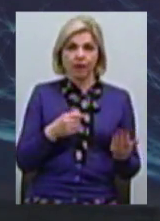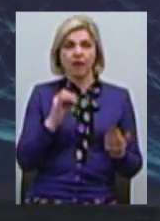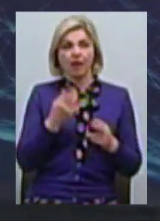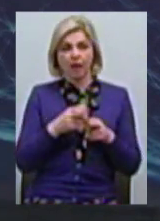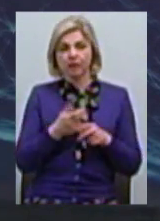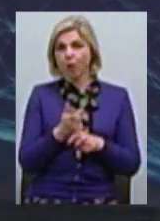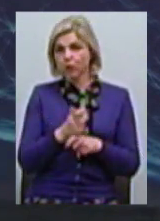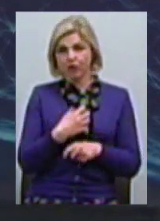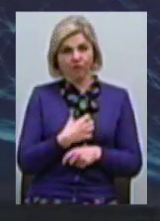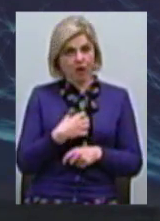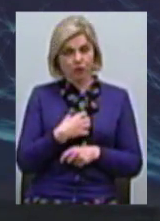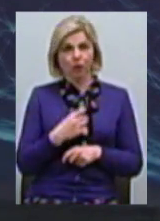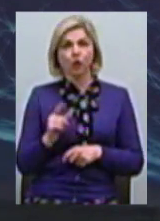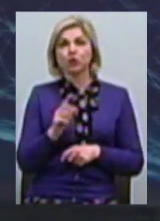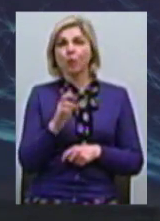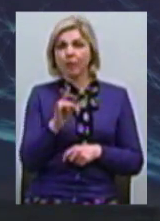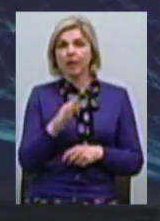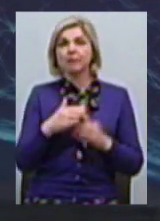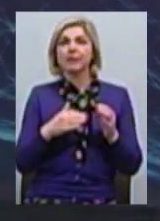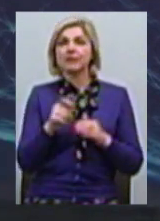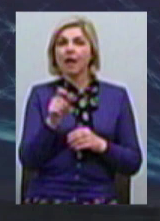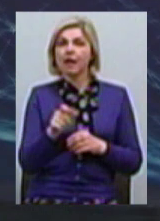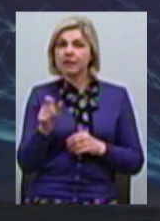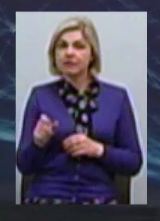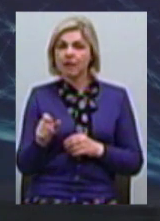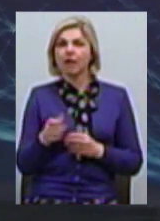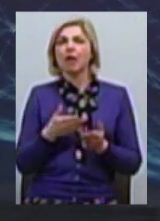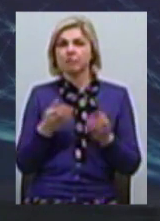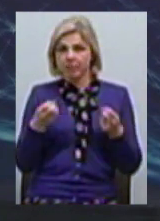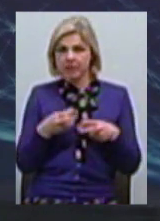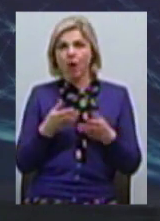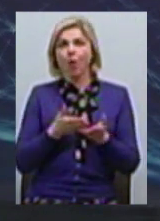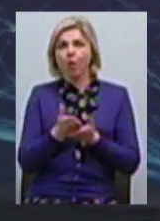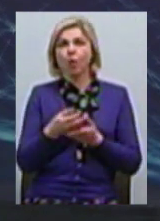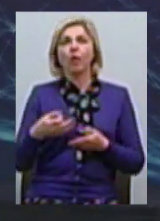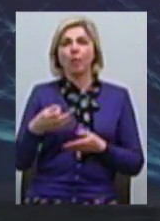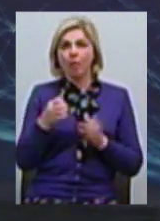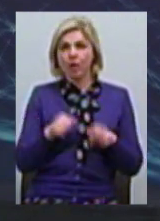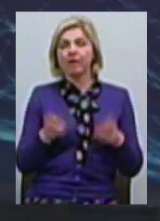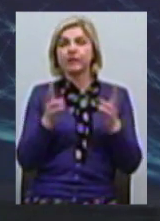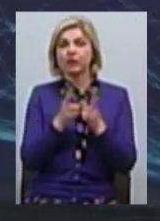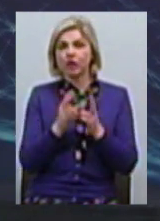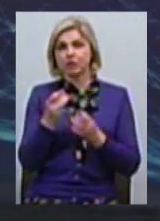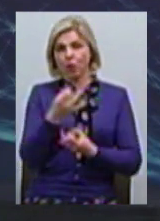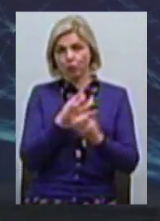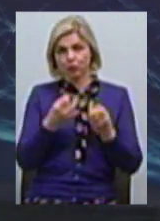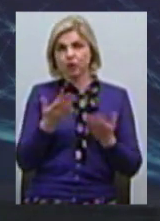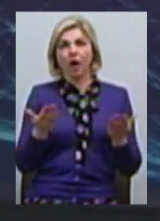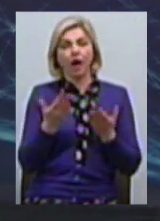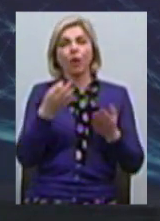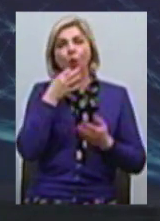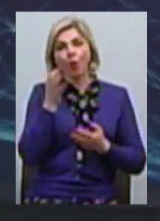это очень важно, чтобы специалисты профильных областей могли встречаться и обсуждать, какие